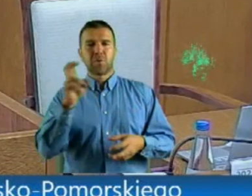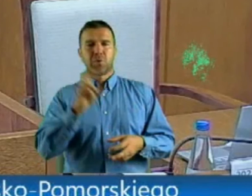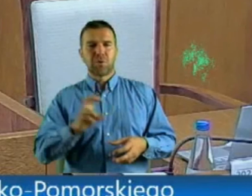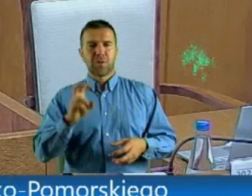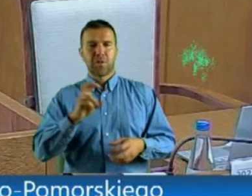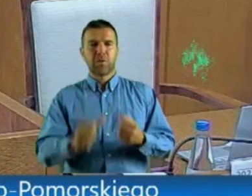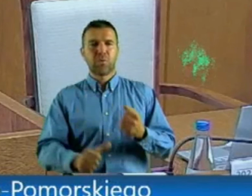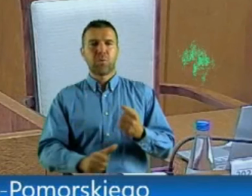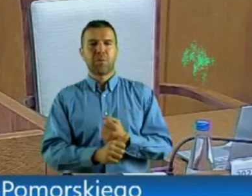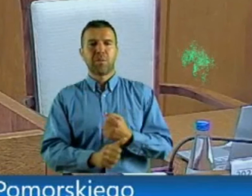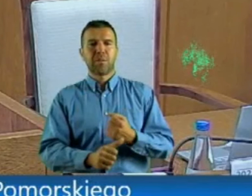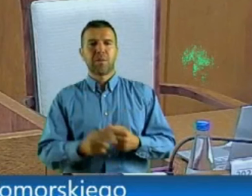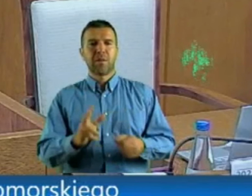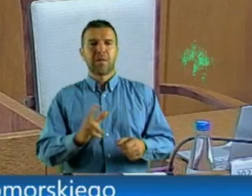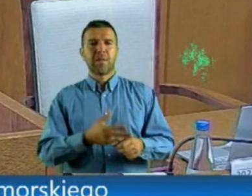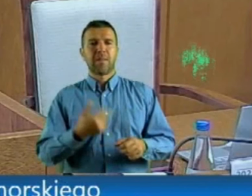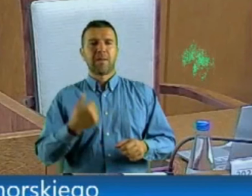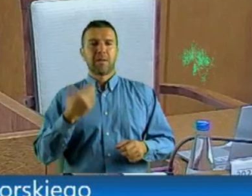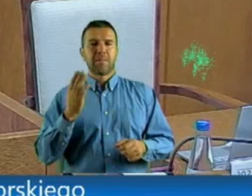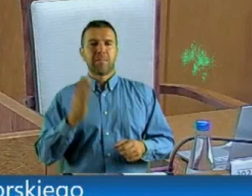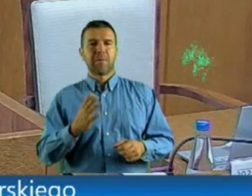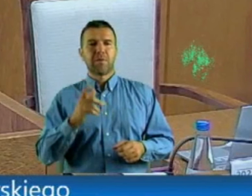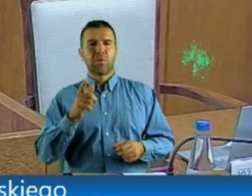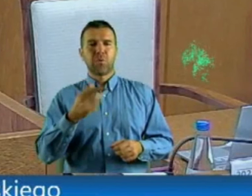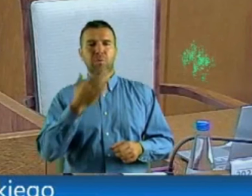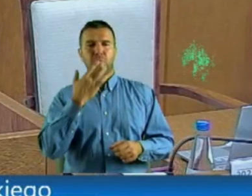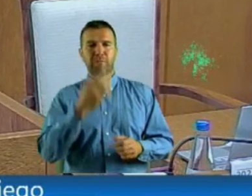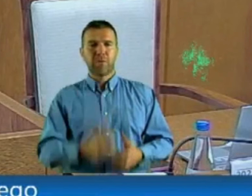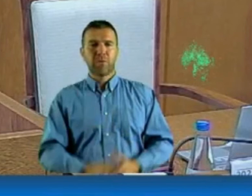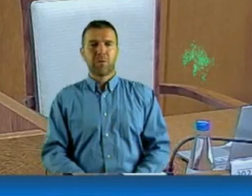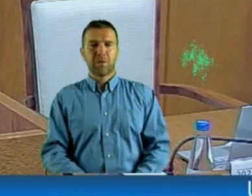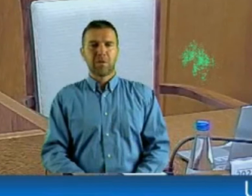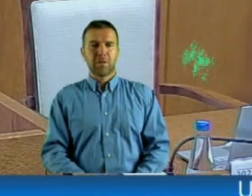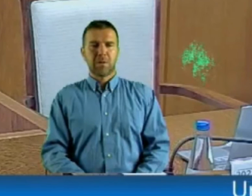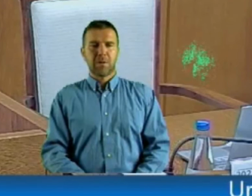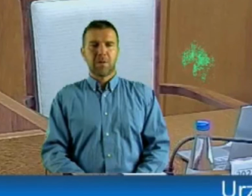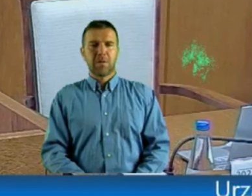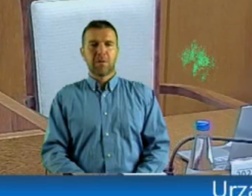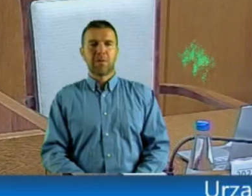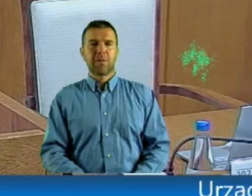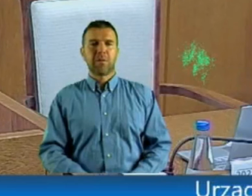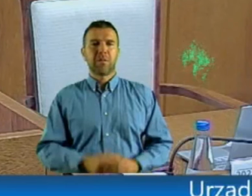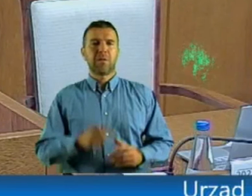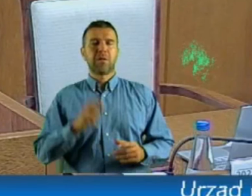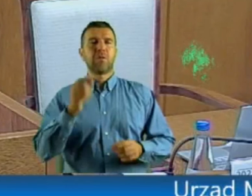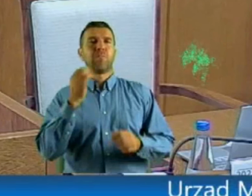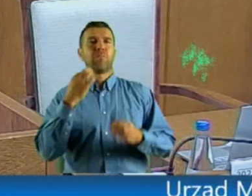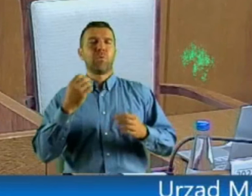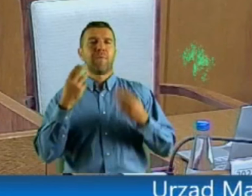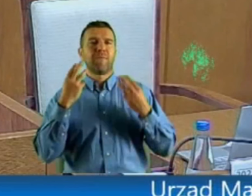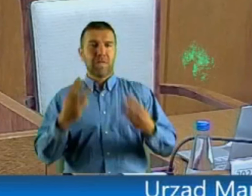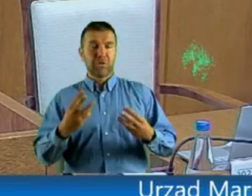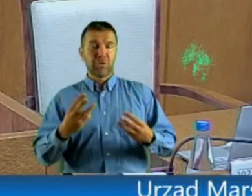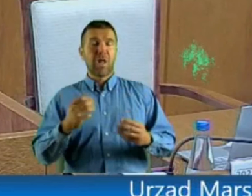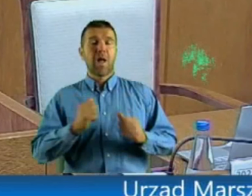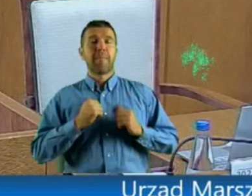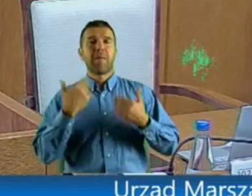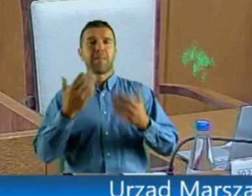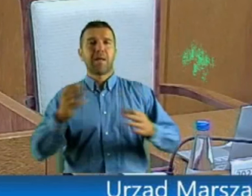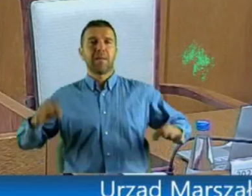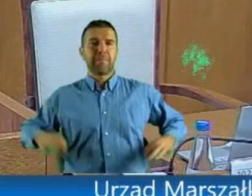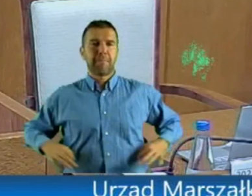go w momencie, kiedy będę o nim mówił. Idea, proszę Państwa, była taka, żeby dać Państwu materiał,